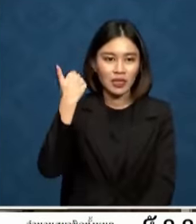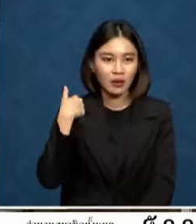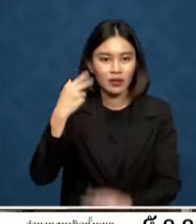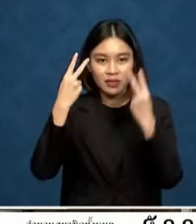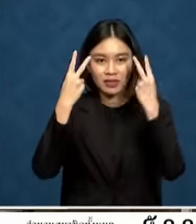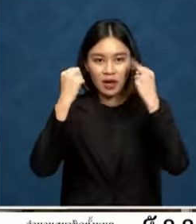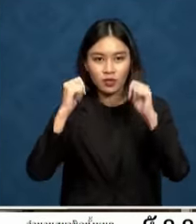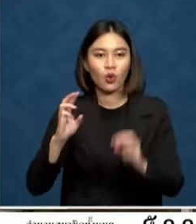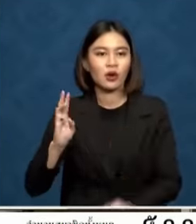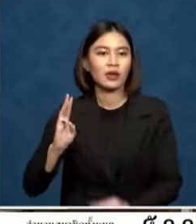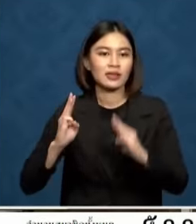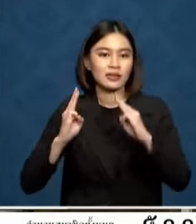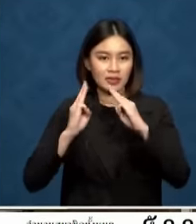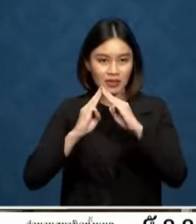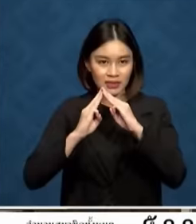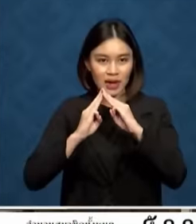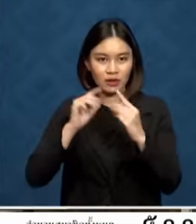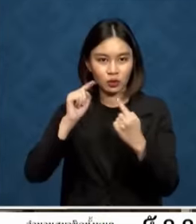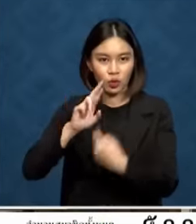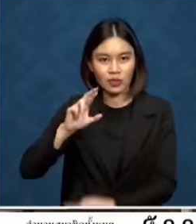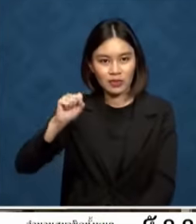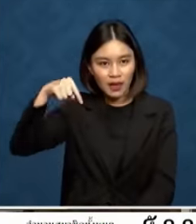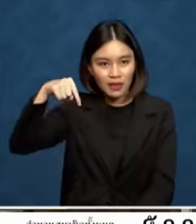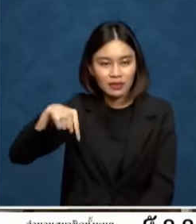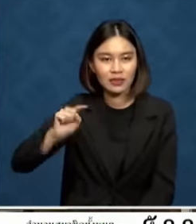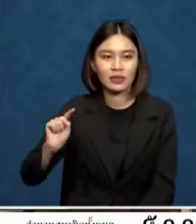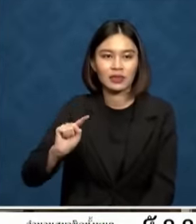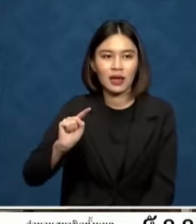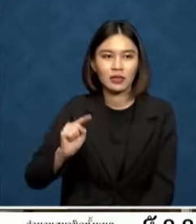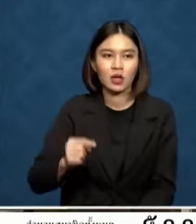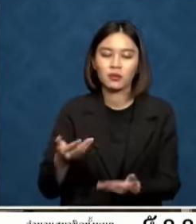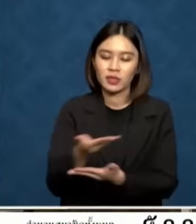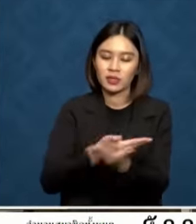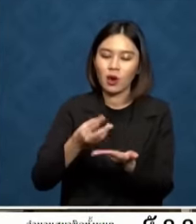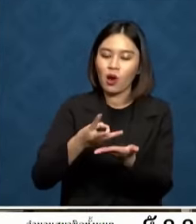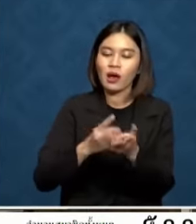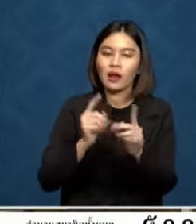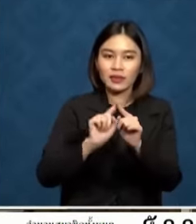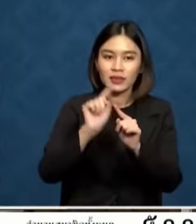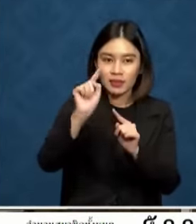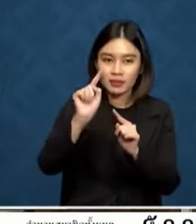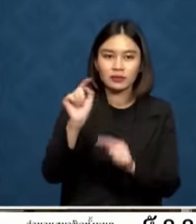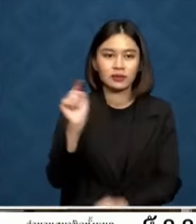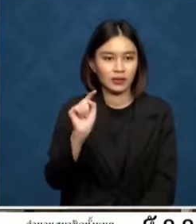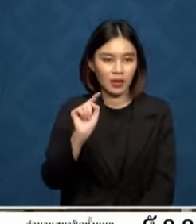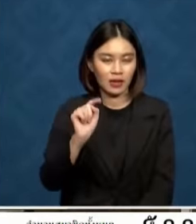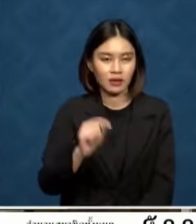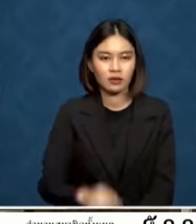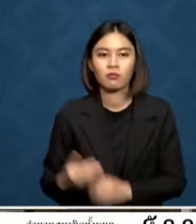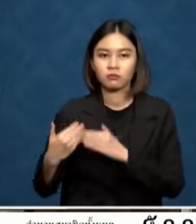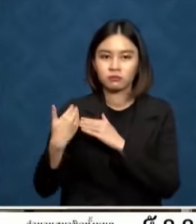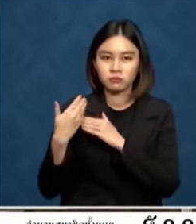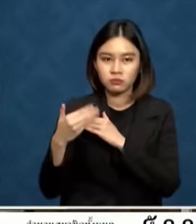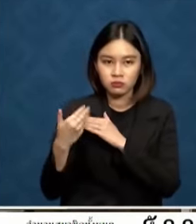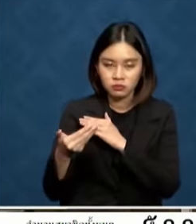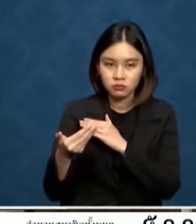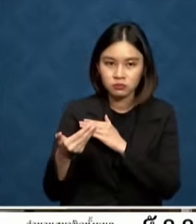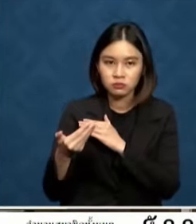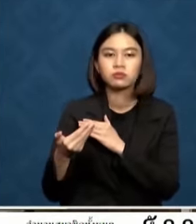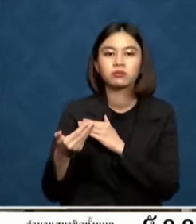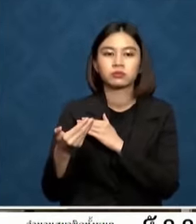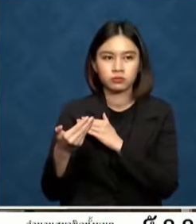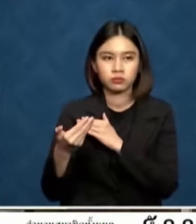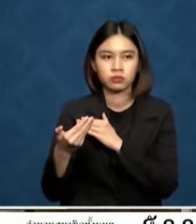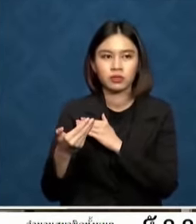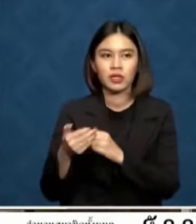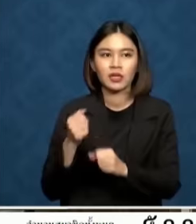สัญญาไว้กลางสภาตอนพิจารณาวาระ 1ว่าถัดไปท่านจะทำ